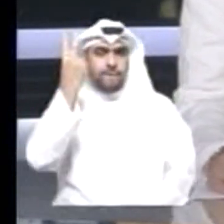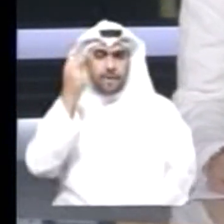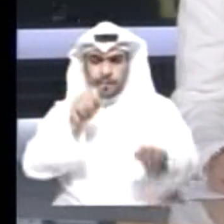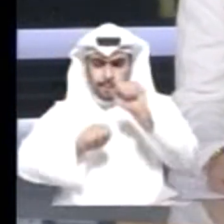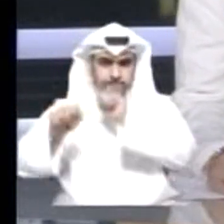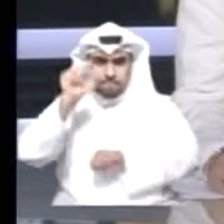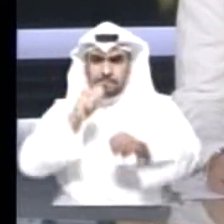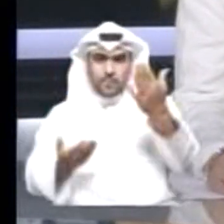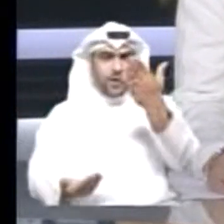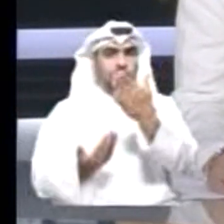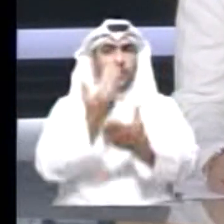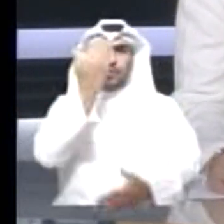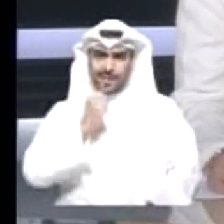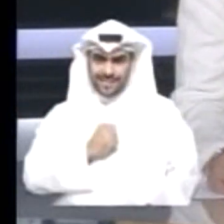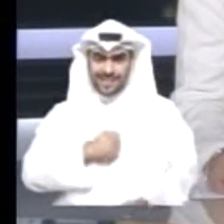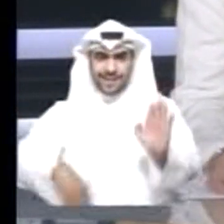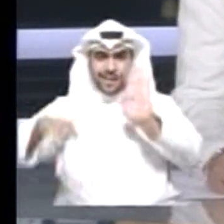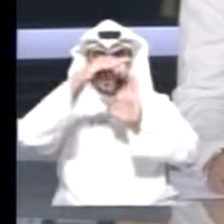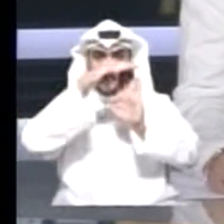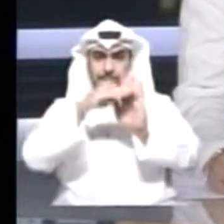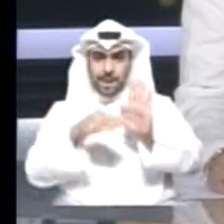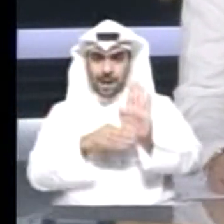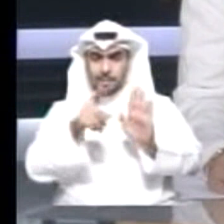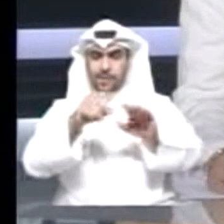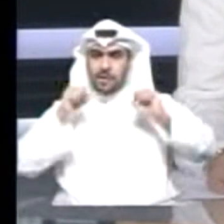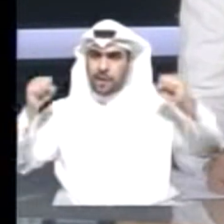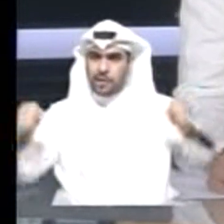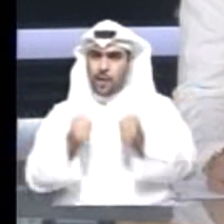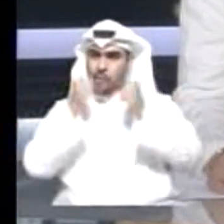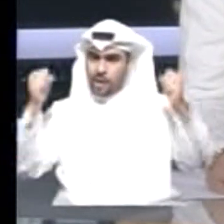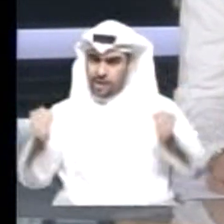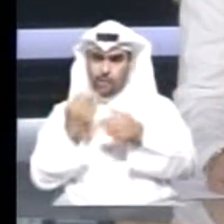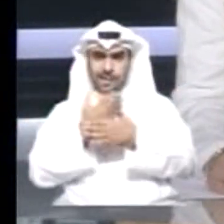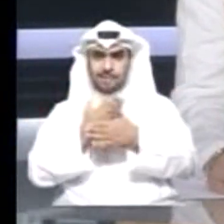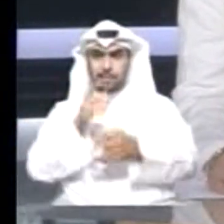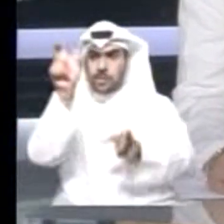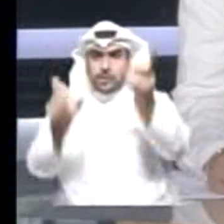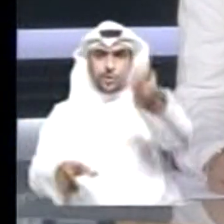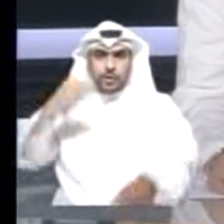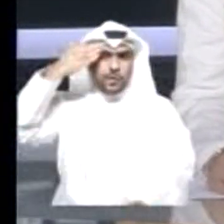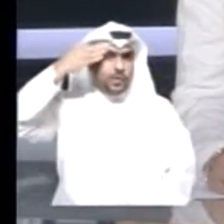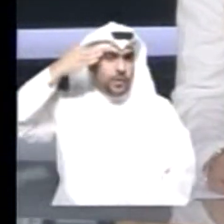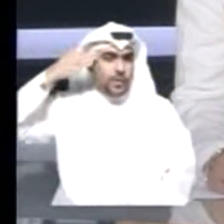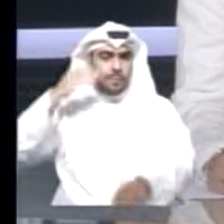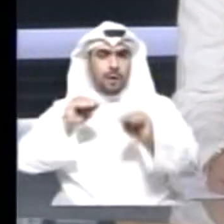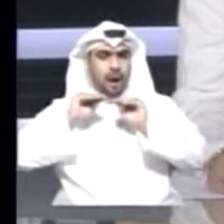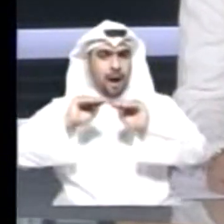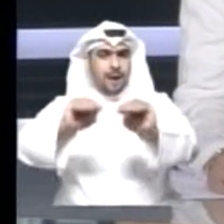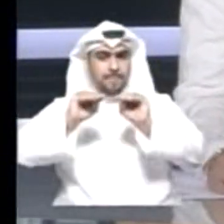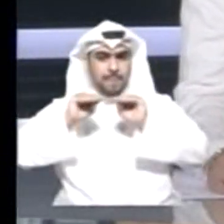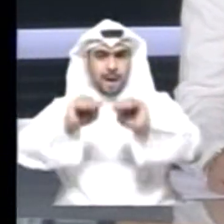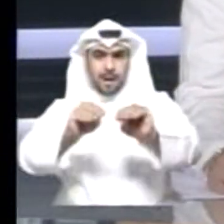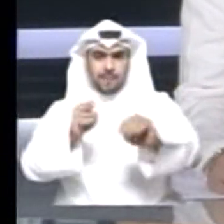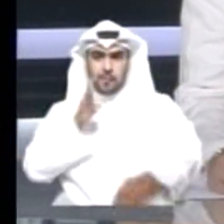برنامج الدورة تم إعداده سعيا إلى تنمية عدة مهارات لدى الطلبة باستخدام أساليب تدريبية وعلمية وزيارات